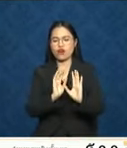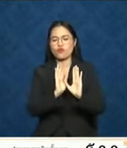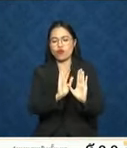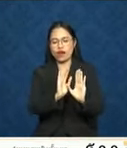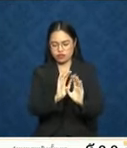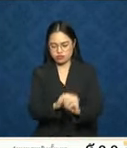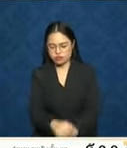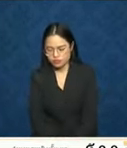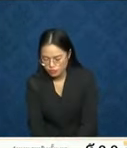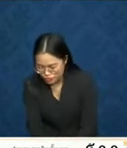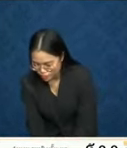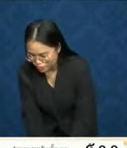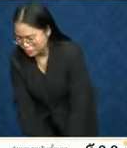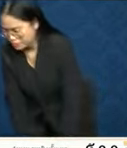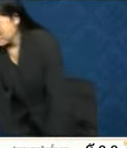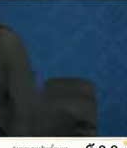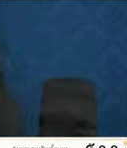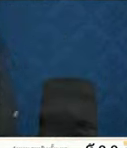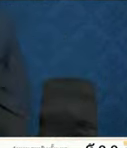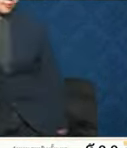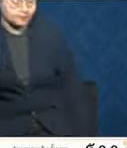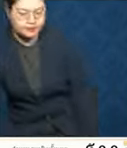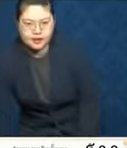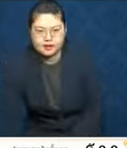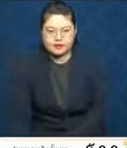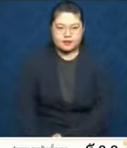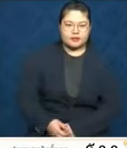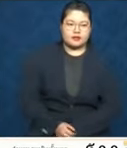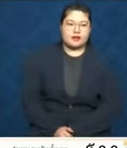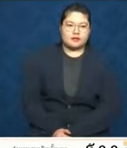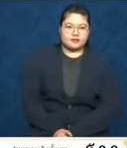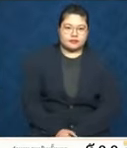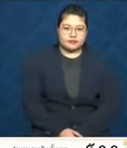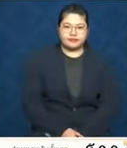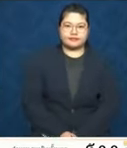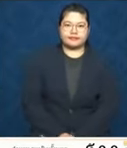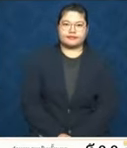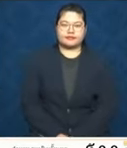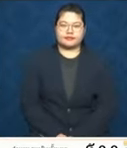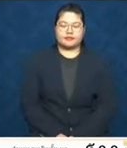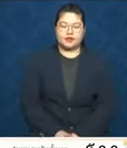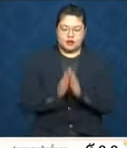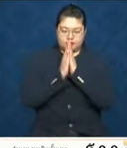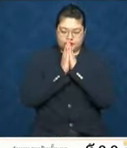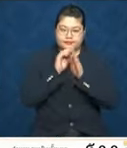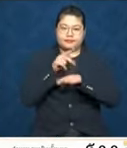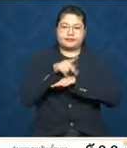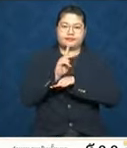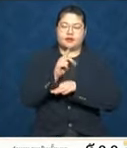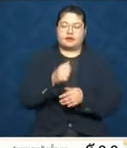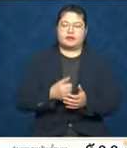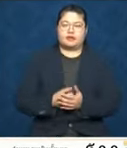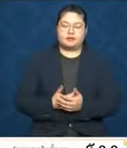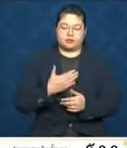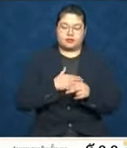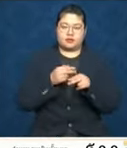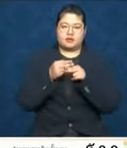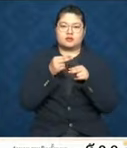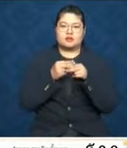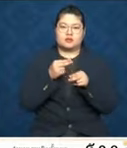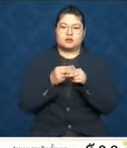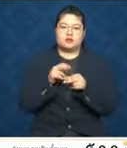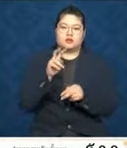ครับต่อไปขอเชิญคุณนรเศษศรีโรจนกุลครับ กราบเรียนท่านประธานสภาที่เคารพกับผม